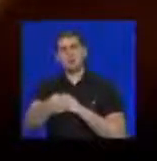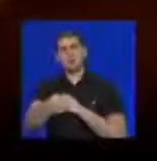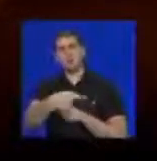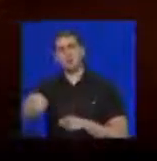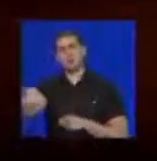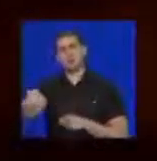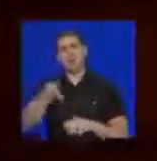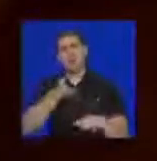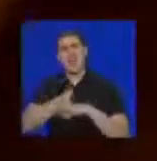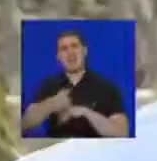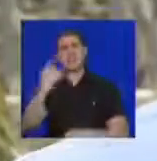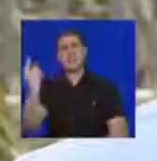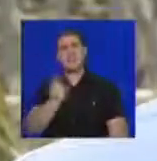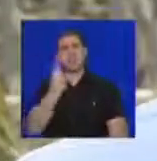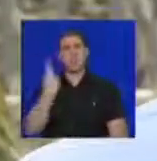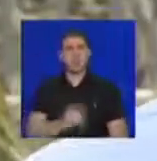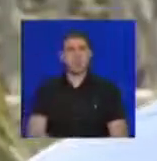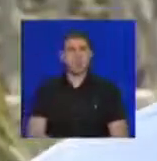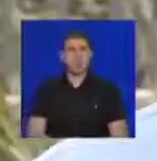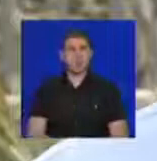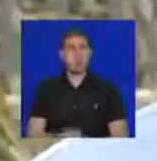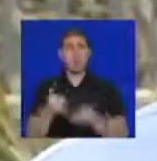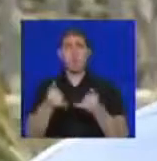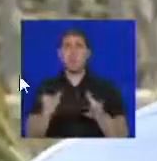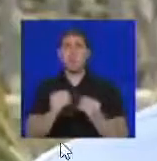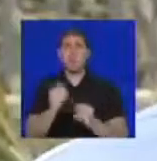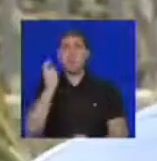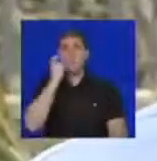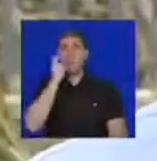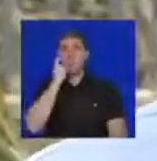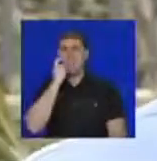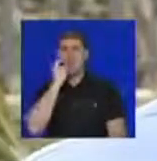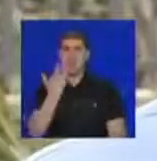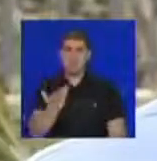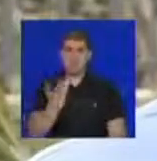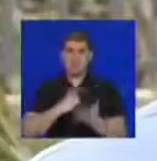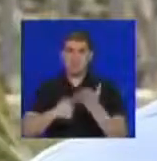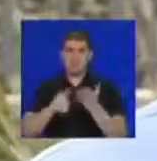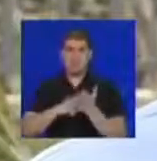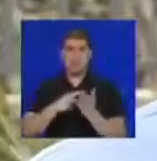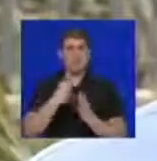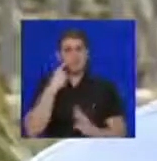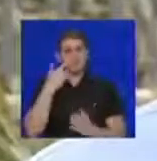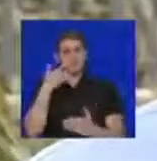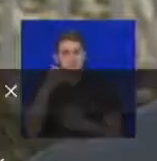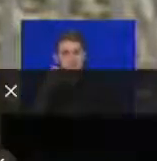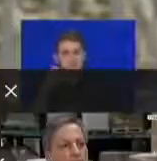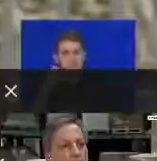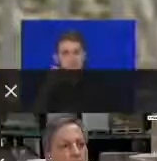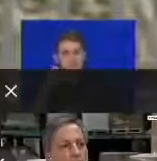אותם להיכנס לבידוד. היום עם המכשירים הסלולריים, האיכון הוא מאוד...